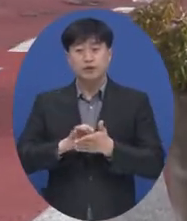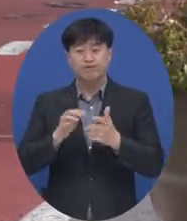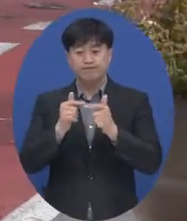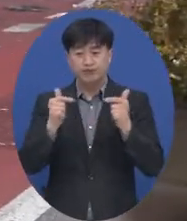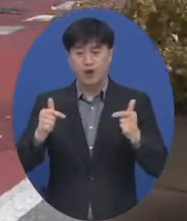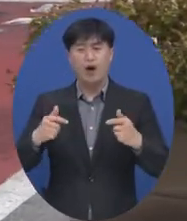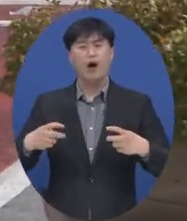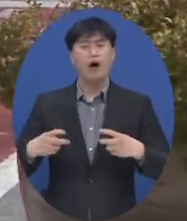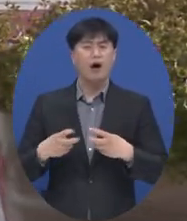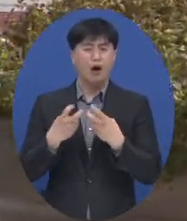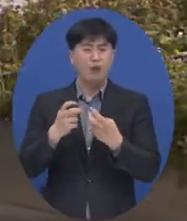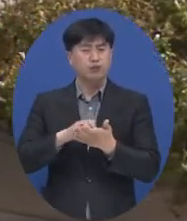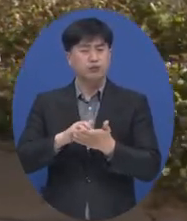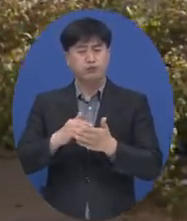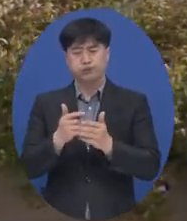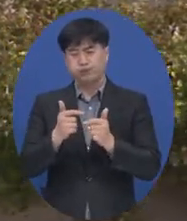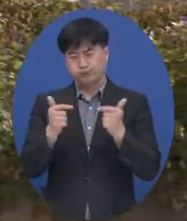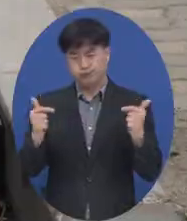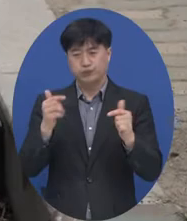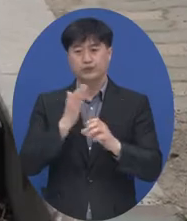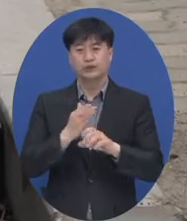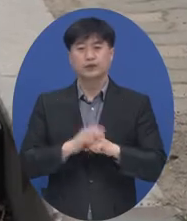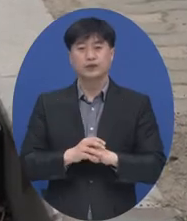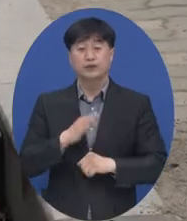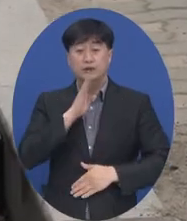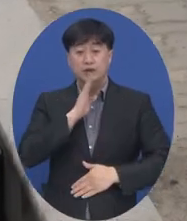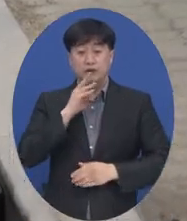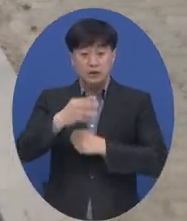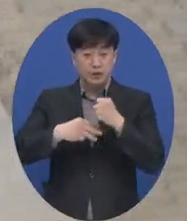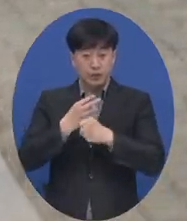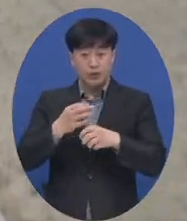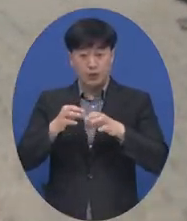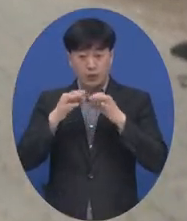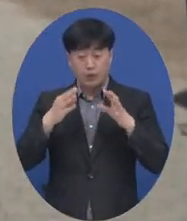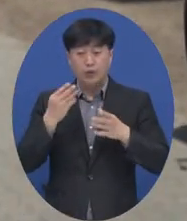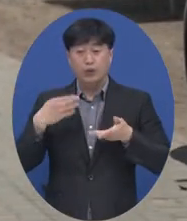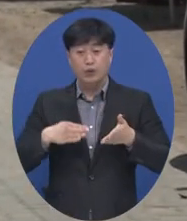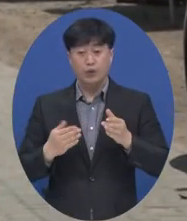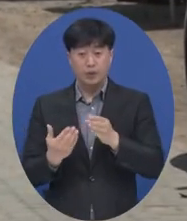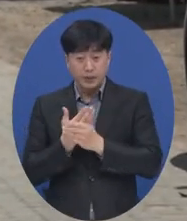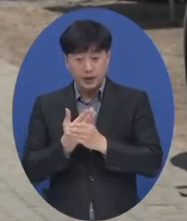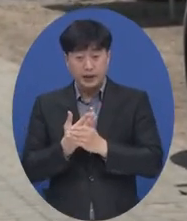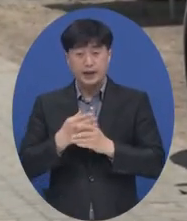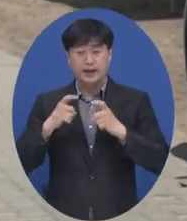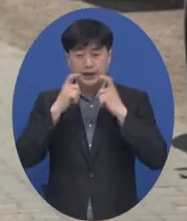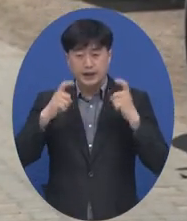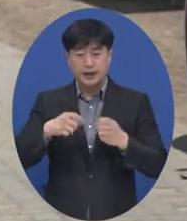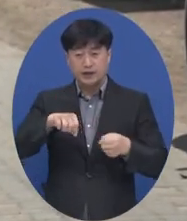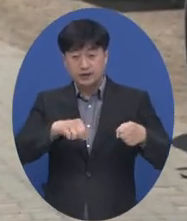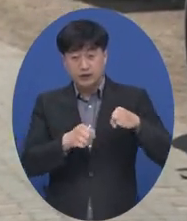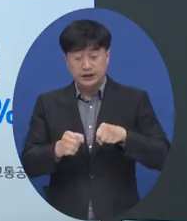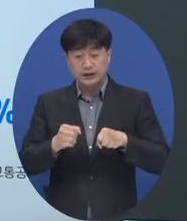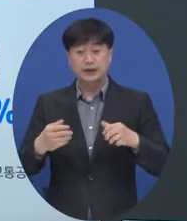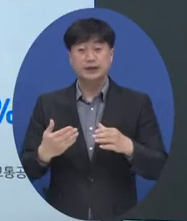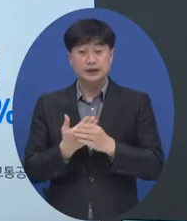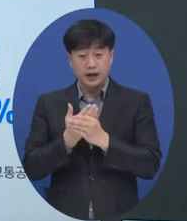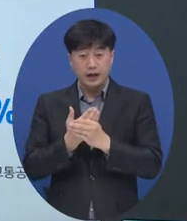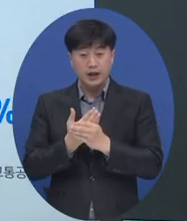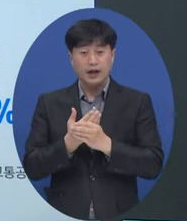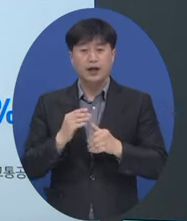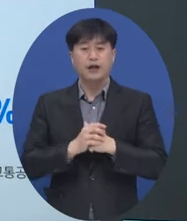늘어난 만큼 사고 일도 높아졌습니다 실제 지난 3년간 경기도에서 일어난 개인형 이동 장치 사고는